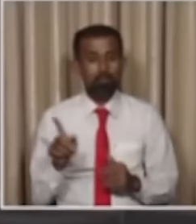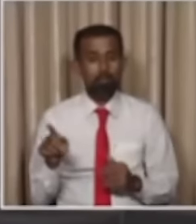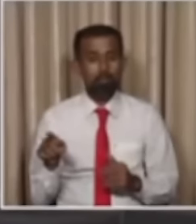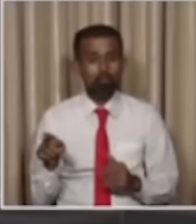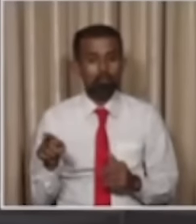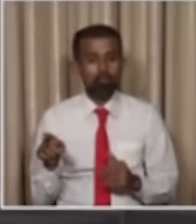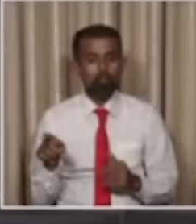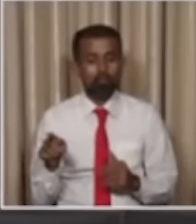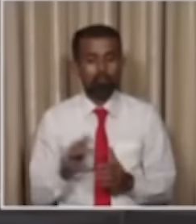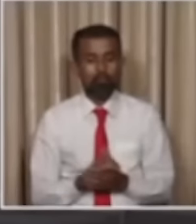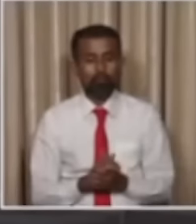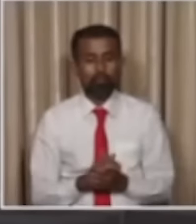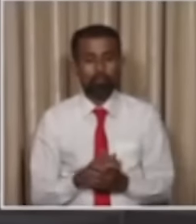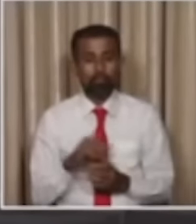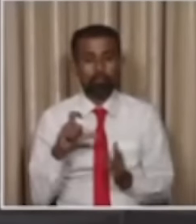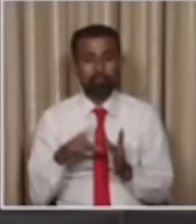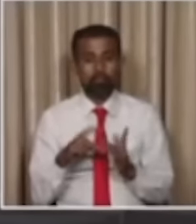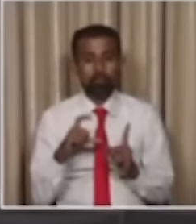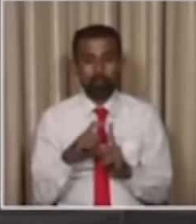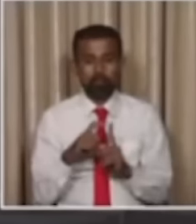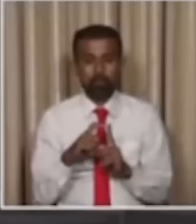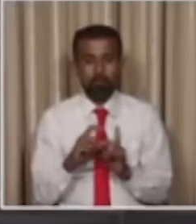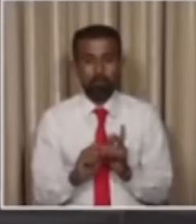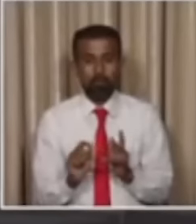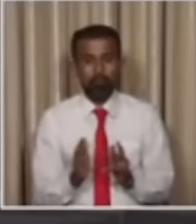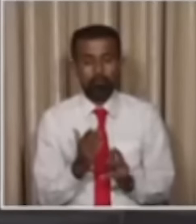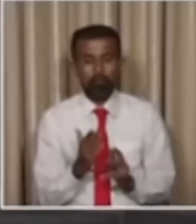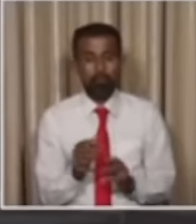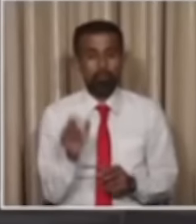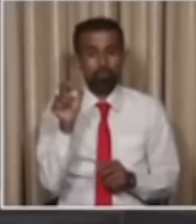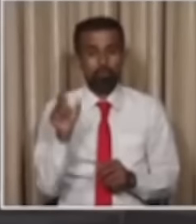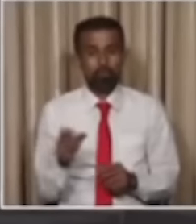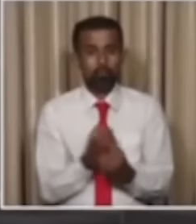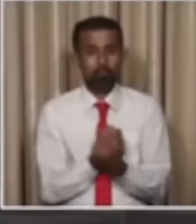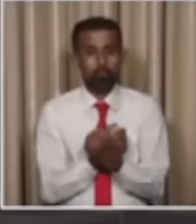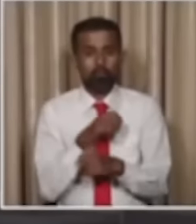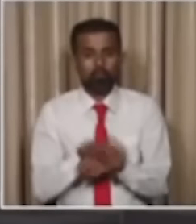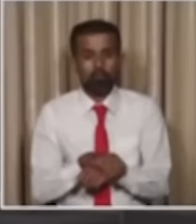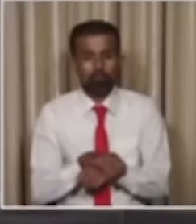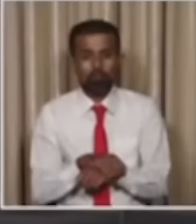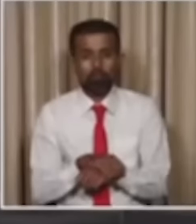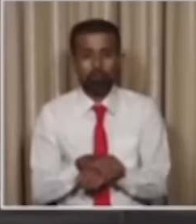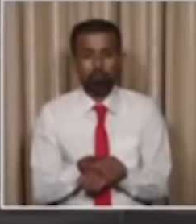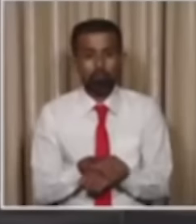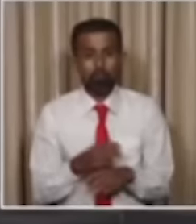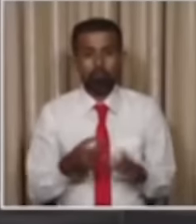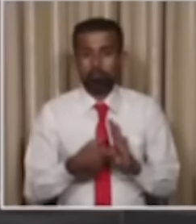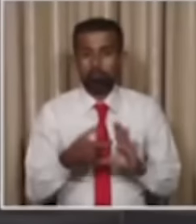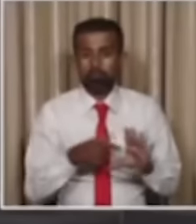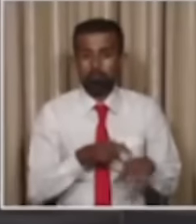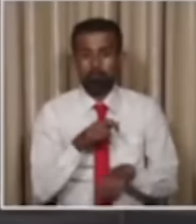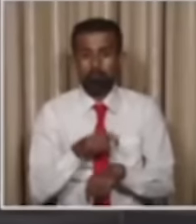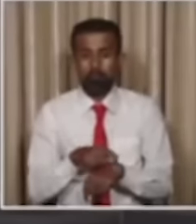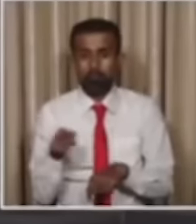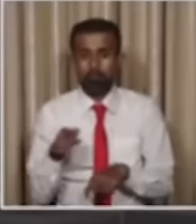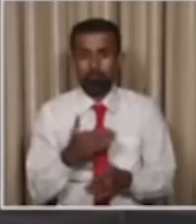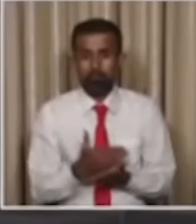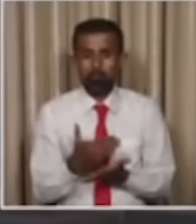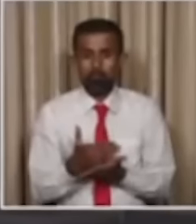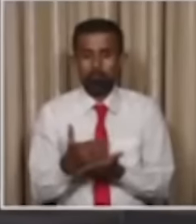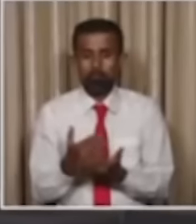විසින්ද? අපරාධ පරීක්ෂණ දෙපාර්තමේන්තුව විසින් එම පුද්ගලයාව අත්අඩංගුවට ගැනීමට උත්සාහ කළ අවස්ථාවේ එයට බාධා